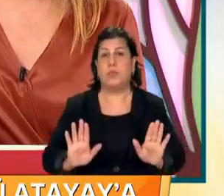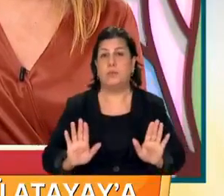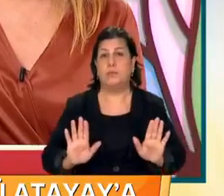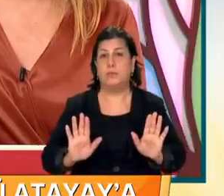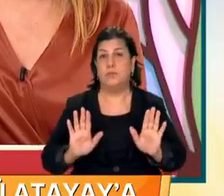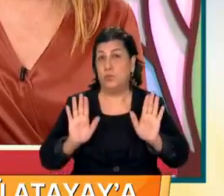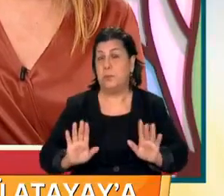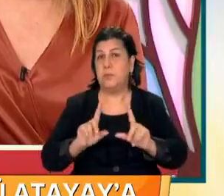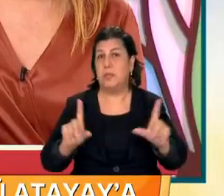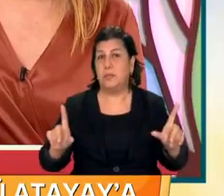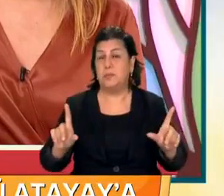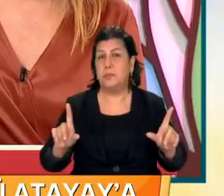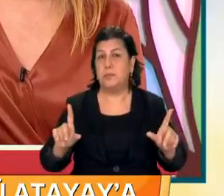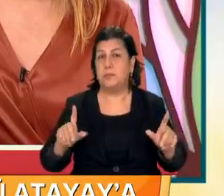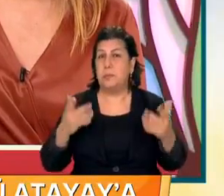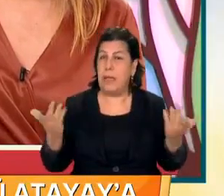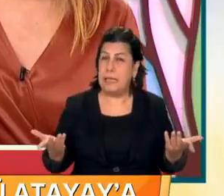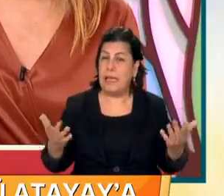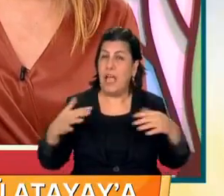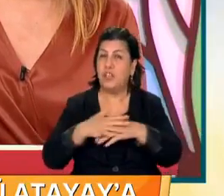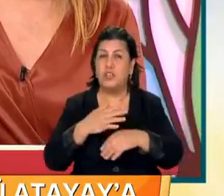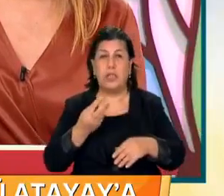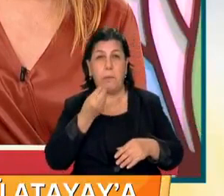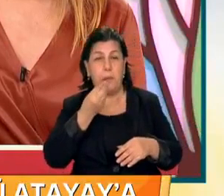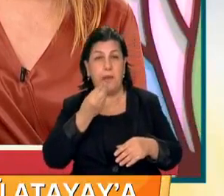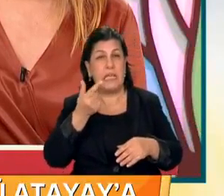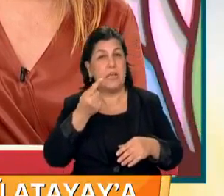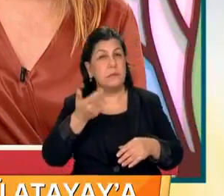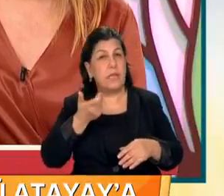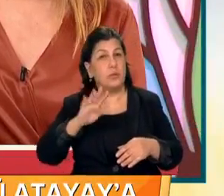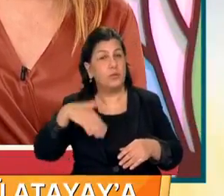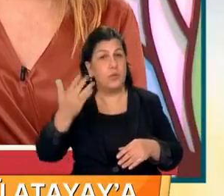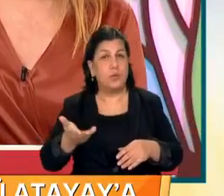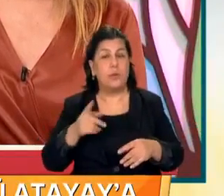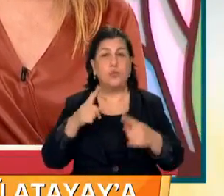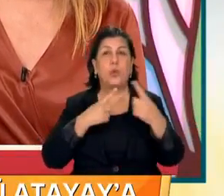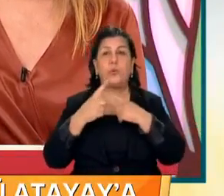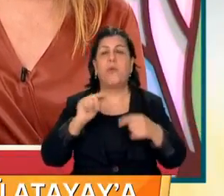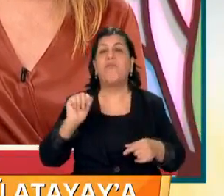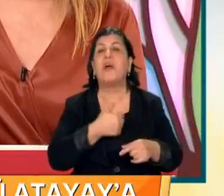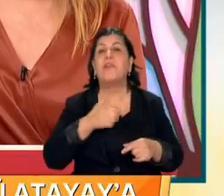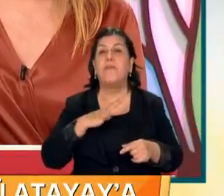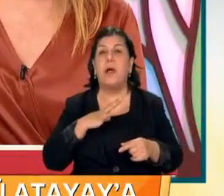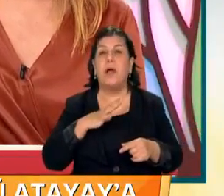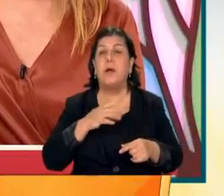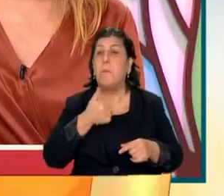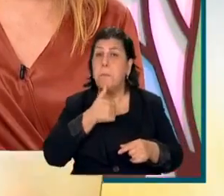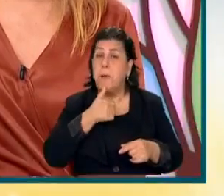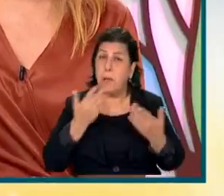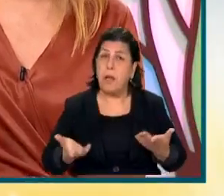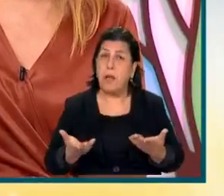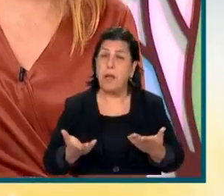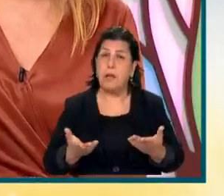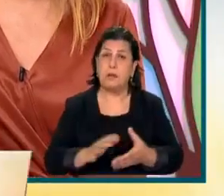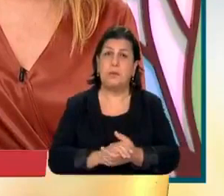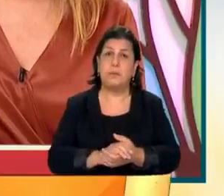duracağız ve Belki akşam yemeğinde Belki Yarım saat sonra bunu Konuşmakta fayda var Baba